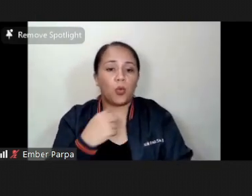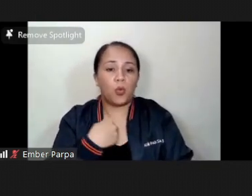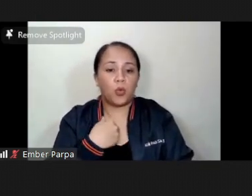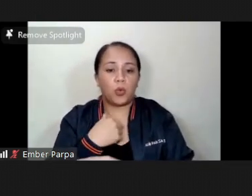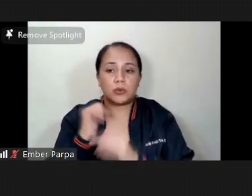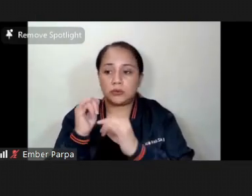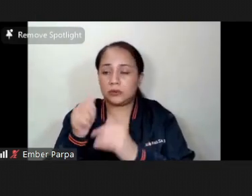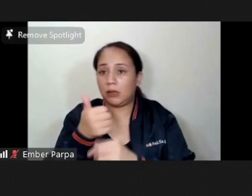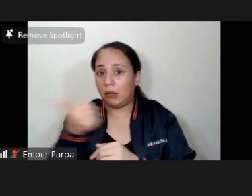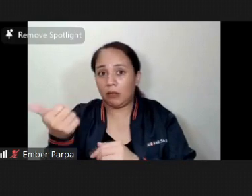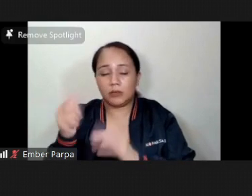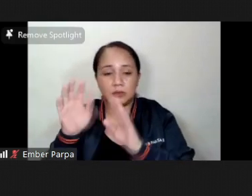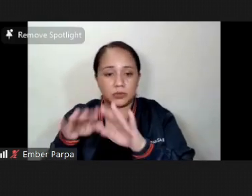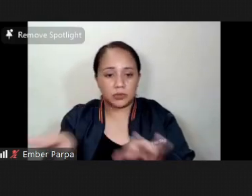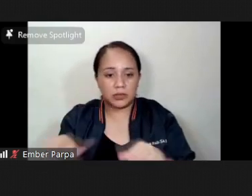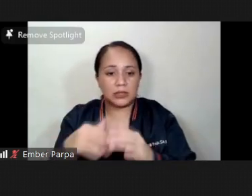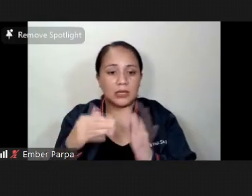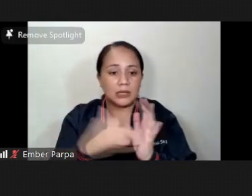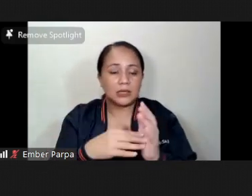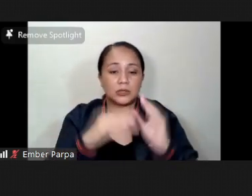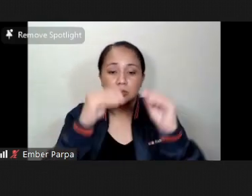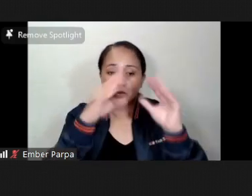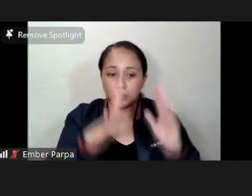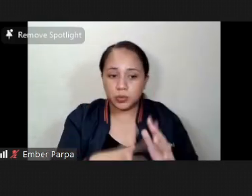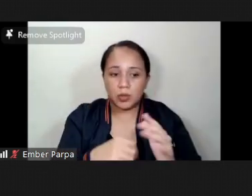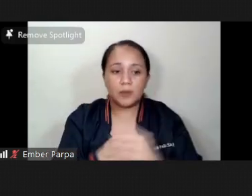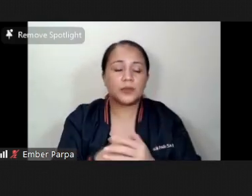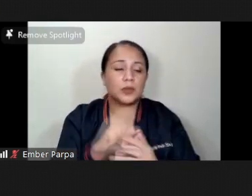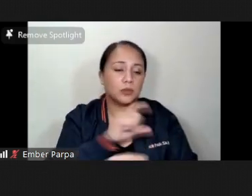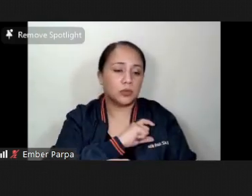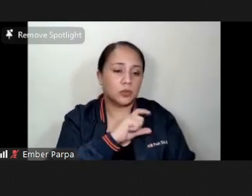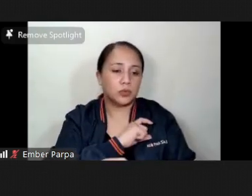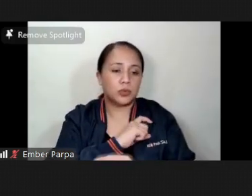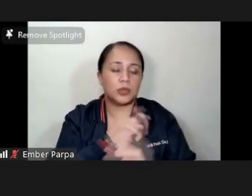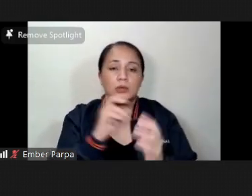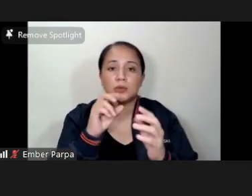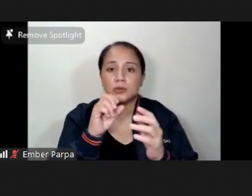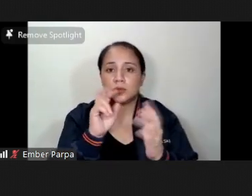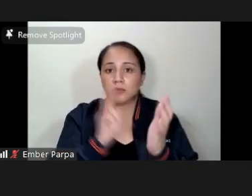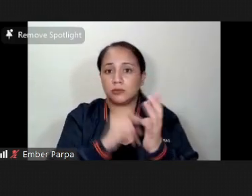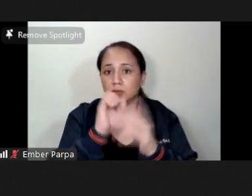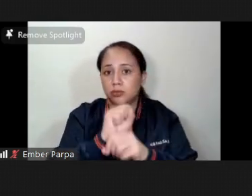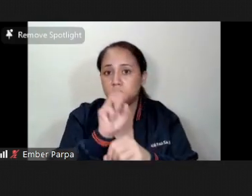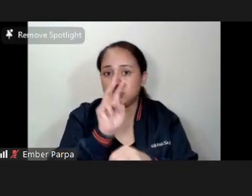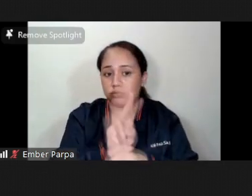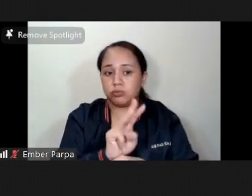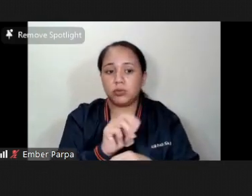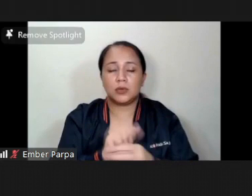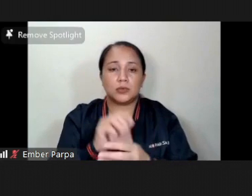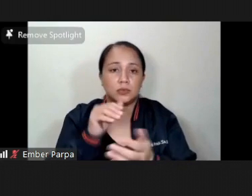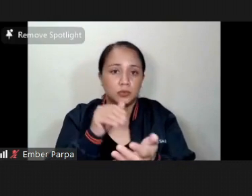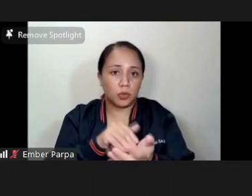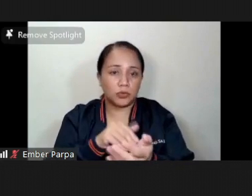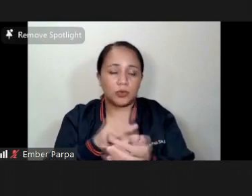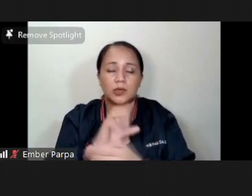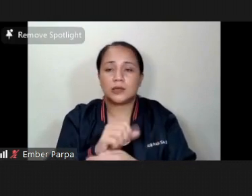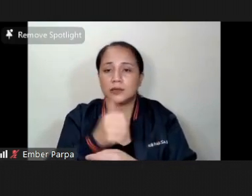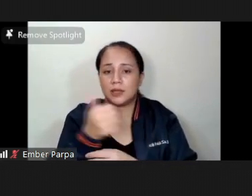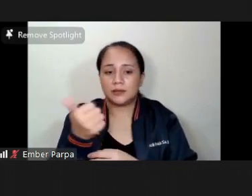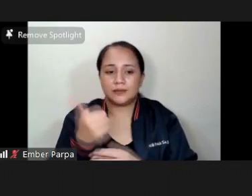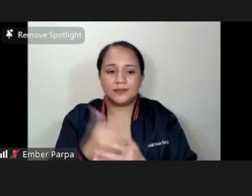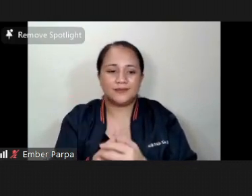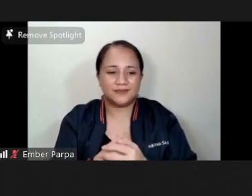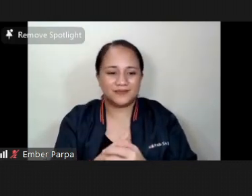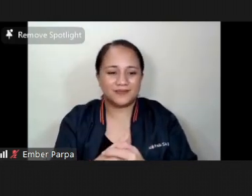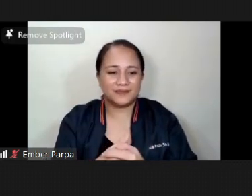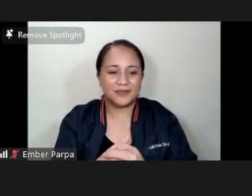mo bata. Ulit, ito ay ang mga teacher, police, registered social worker, doctor, at iba pa.